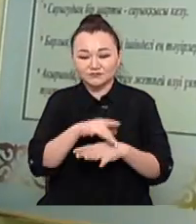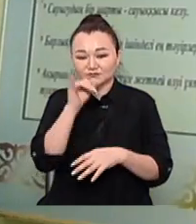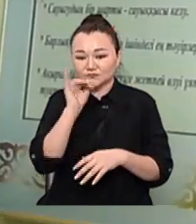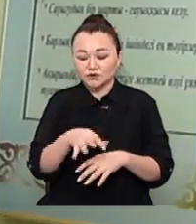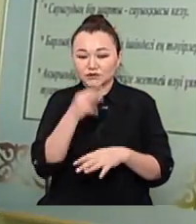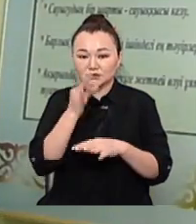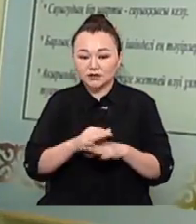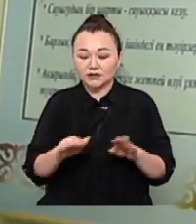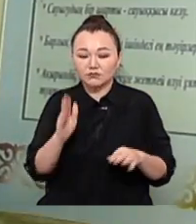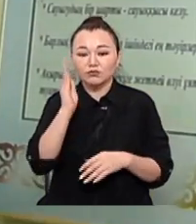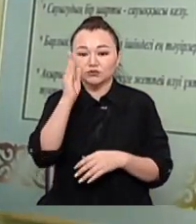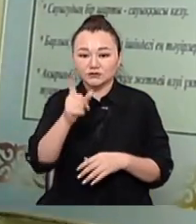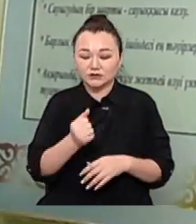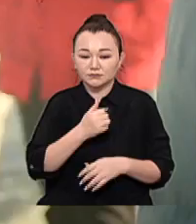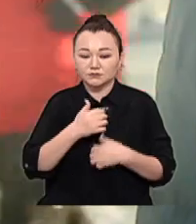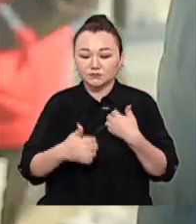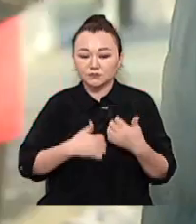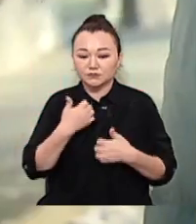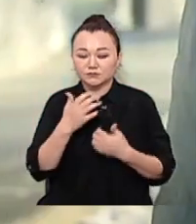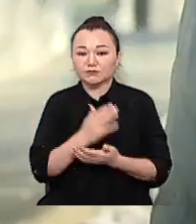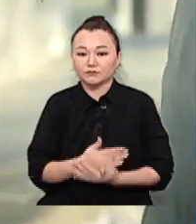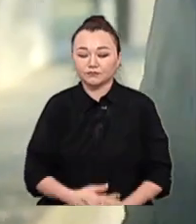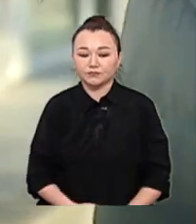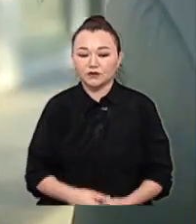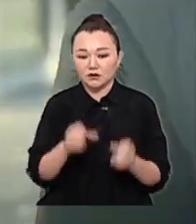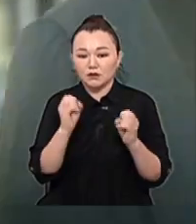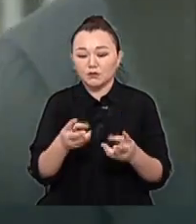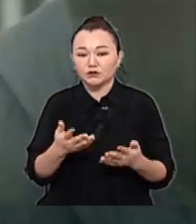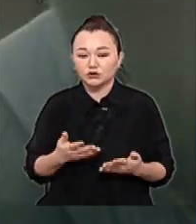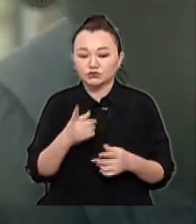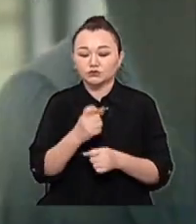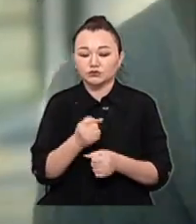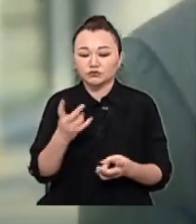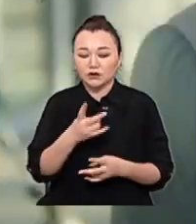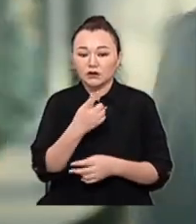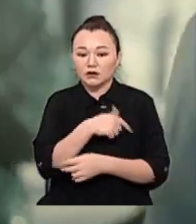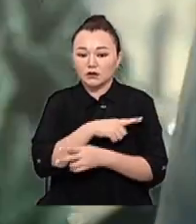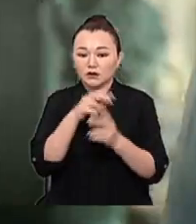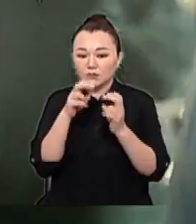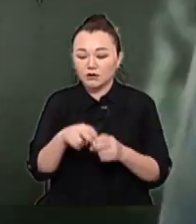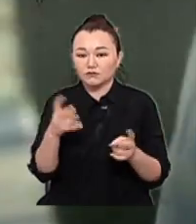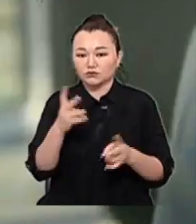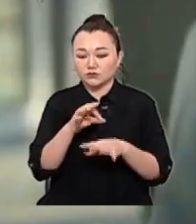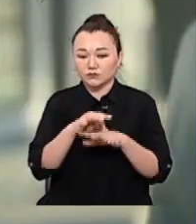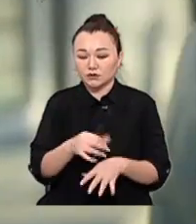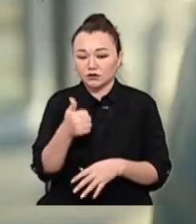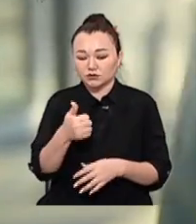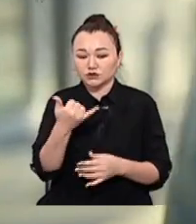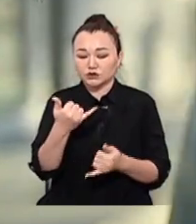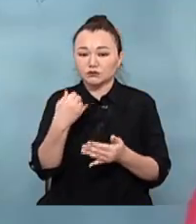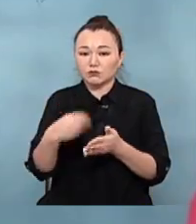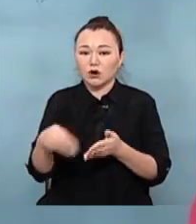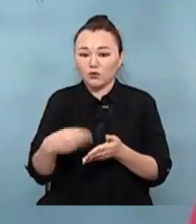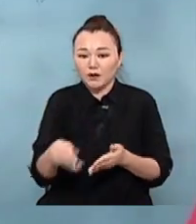олар балаларының болашағы үшін қорқып отыр. Қауіпті, конечно. Ну, медосмотр дұрыс та отыр ғой, қазір медосмотр сатып